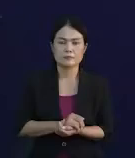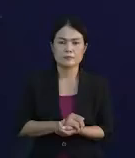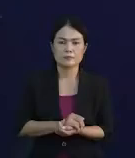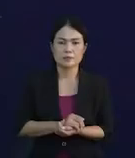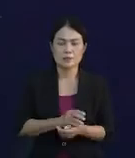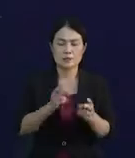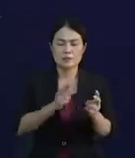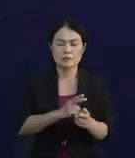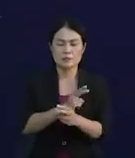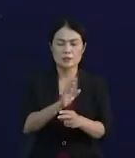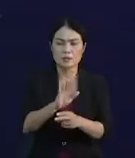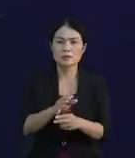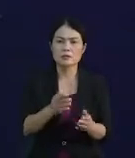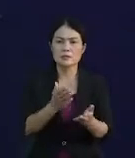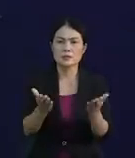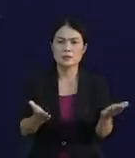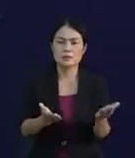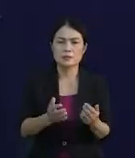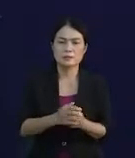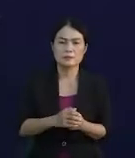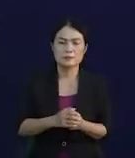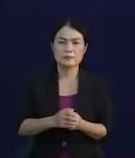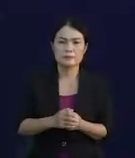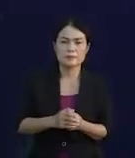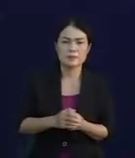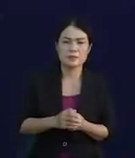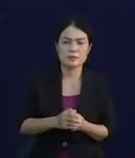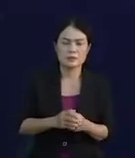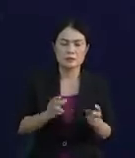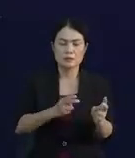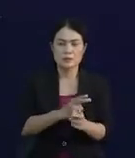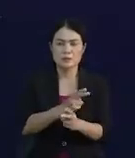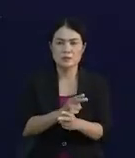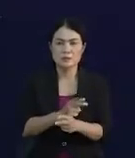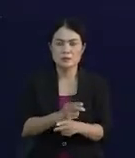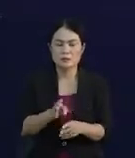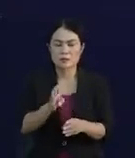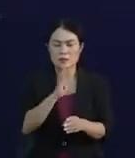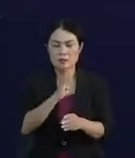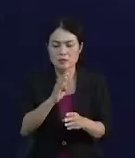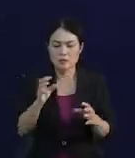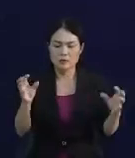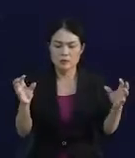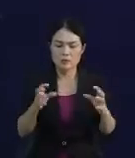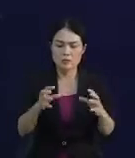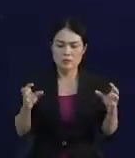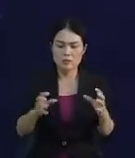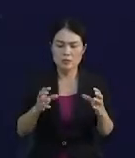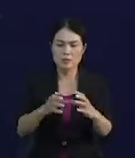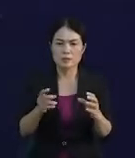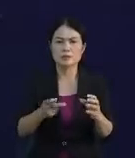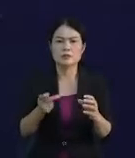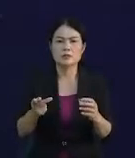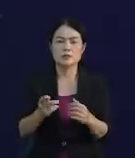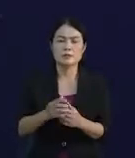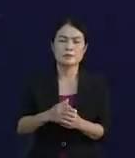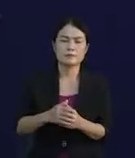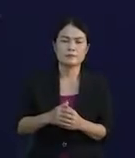Bà, bà giặt luôn cho mày tiền. Bà, chê bà giặt luôn hai cống chlúa. Bà, cống chlúa